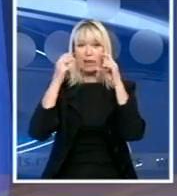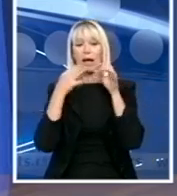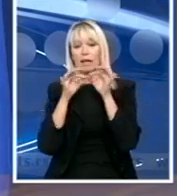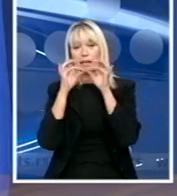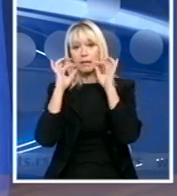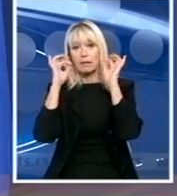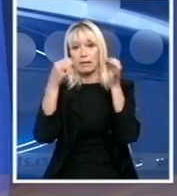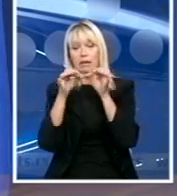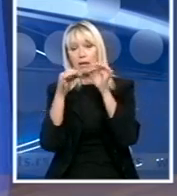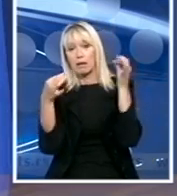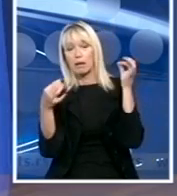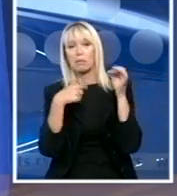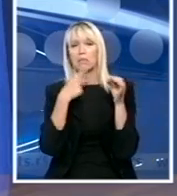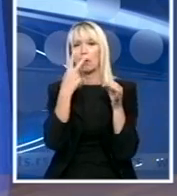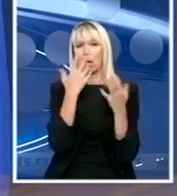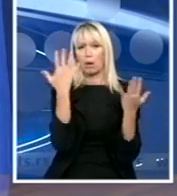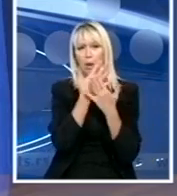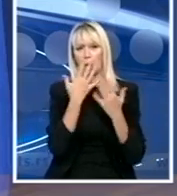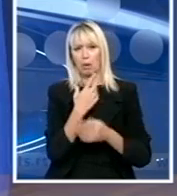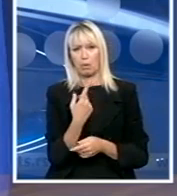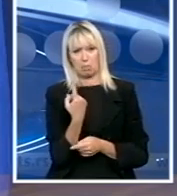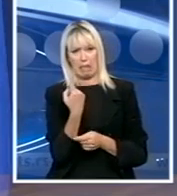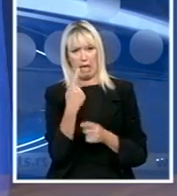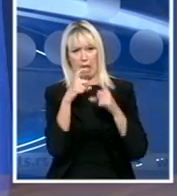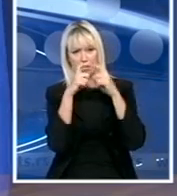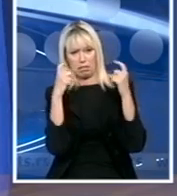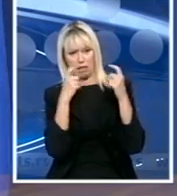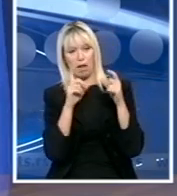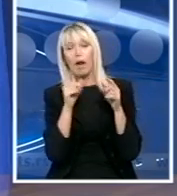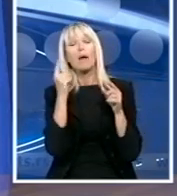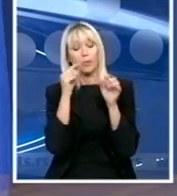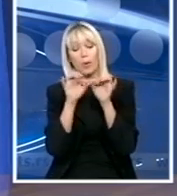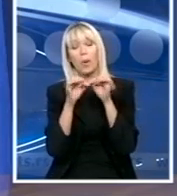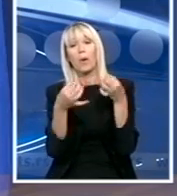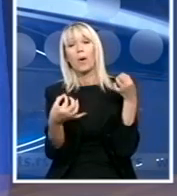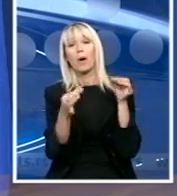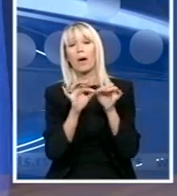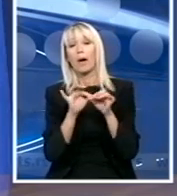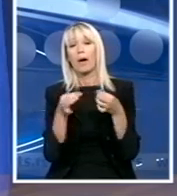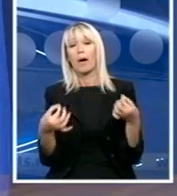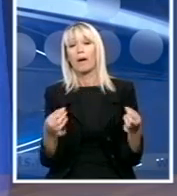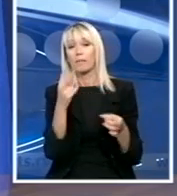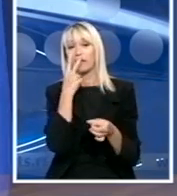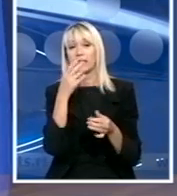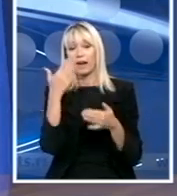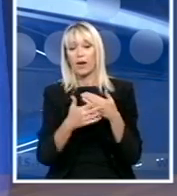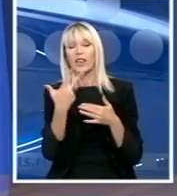ove što nosite, sve vam se čine kao da je iz jednog dela, međutim probajte, pa kad otvorite vidjet ćete da ima tri